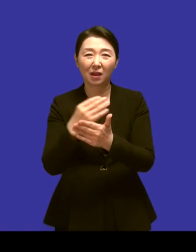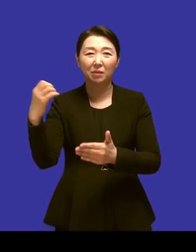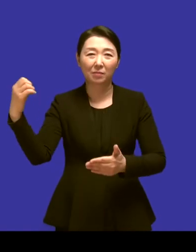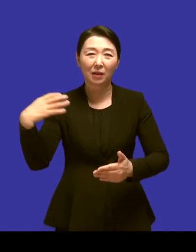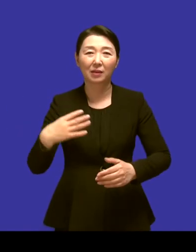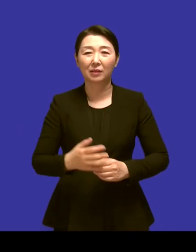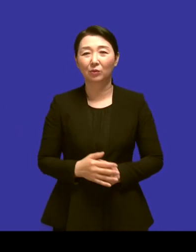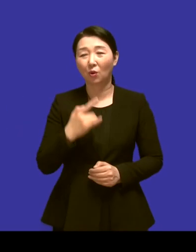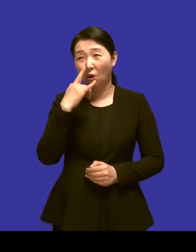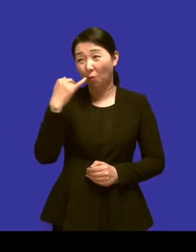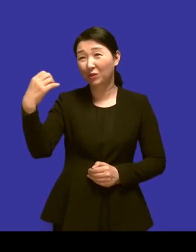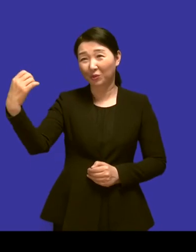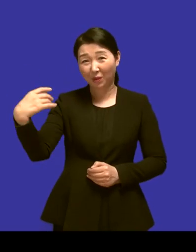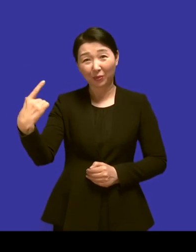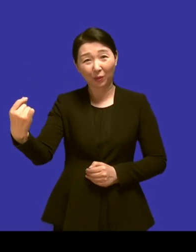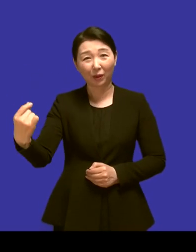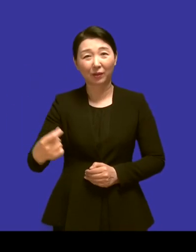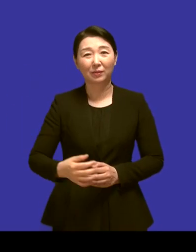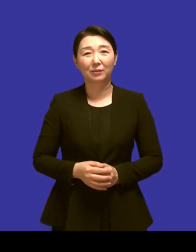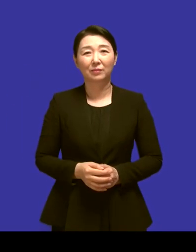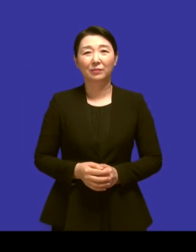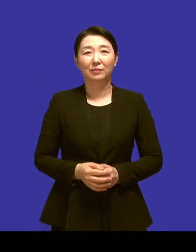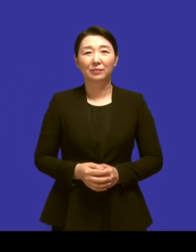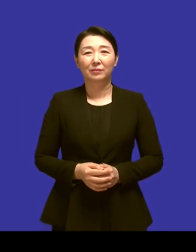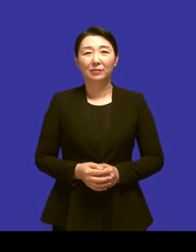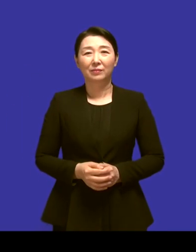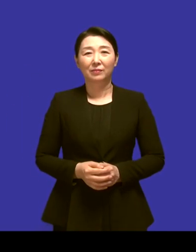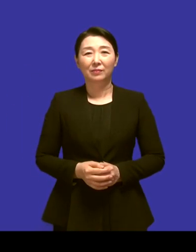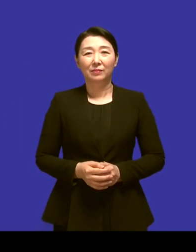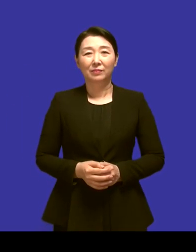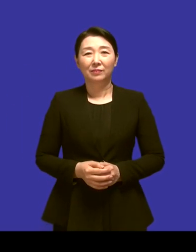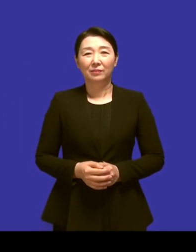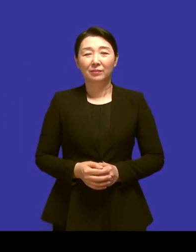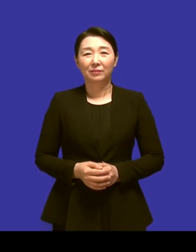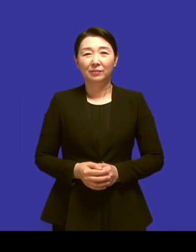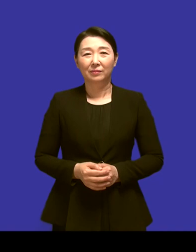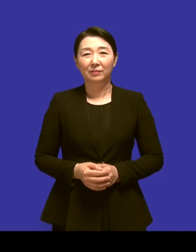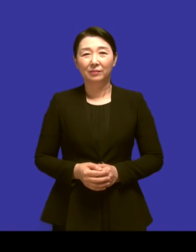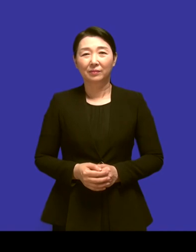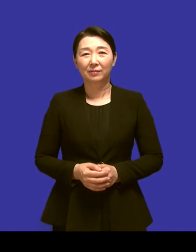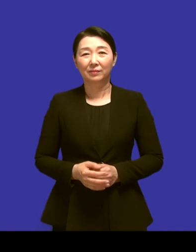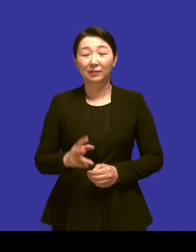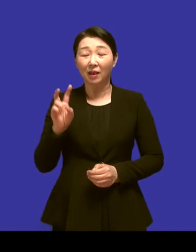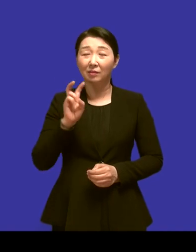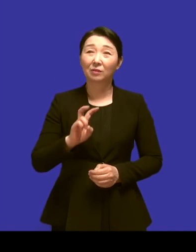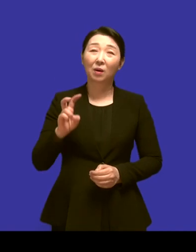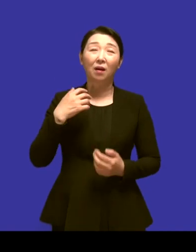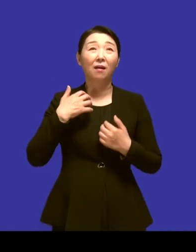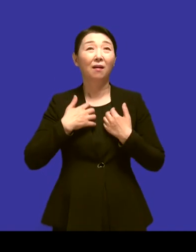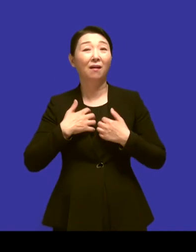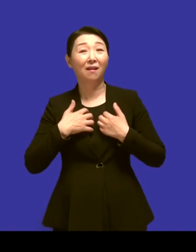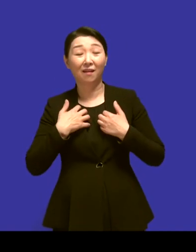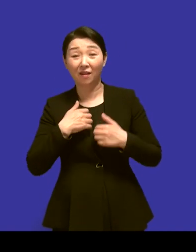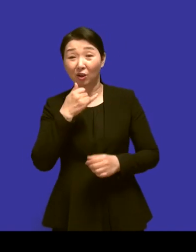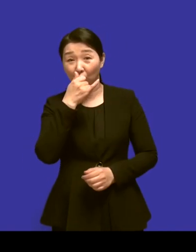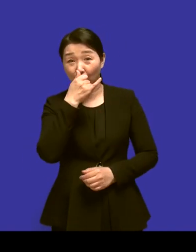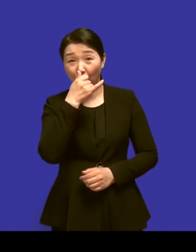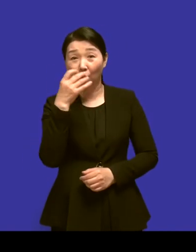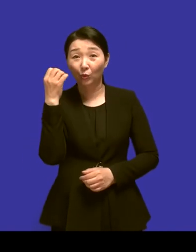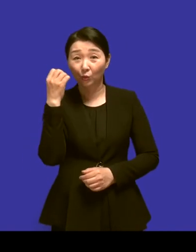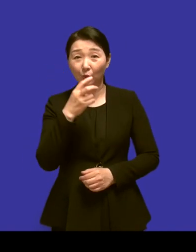말씀도 하시고 어머니께서도 그러셨는데 근데 제가 그때 음악을 너무 즐거워하고 있었고